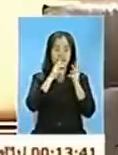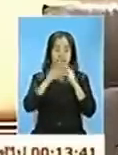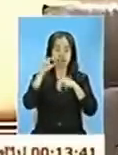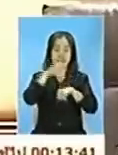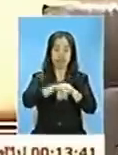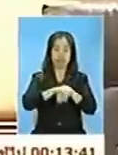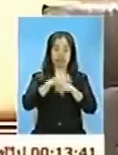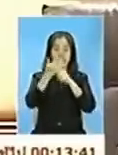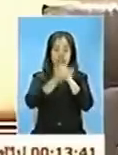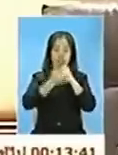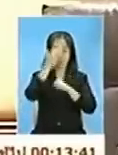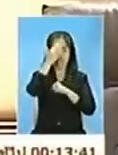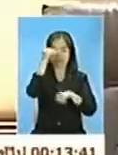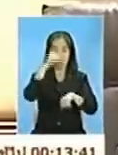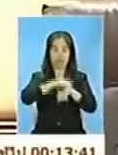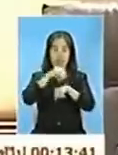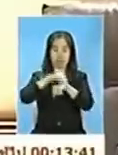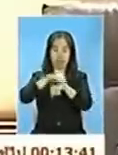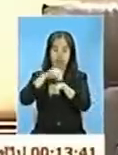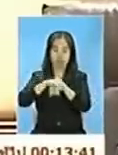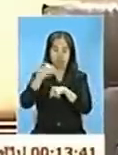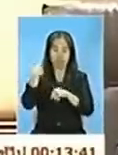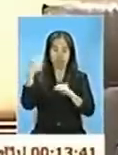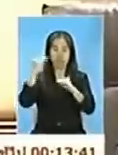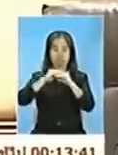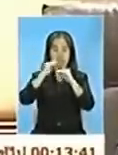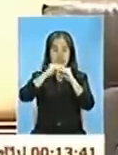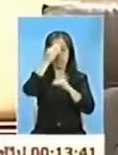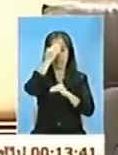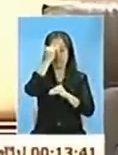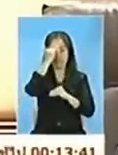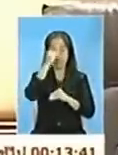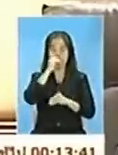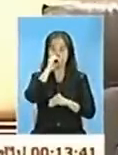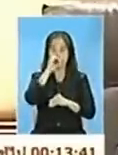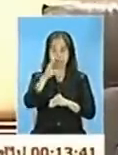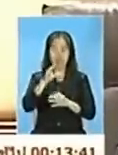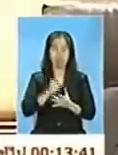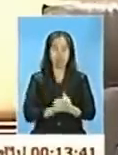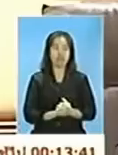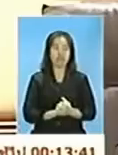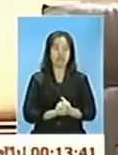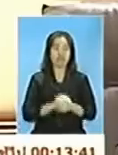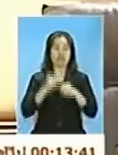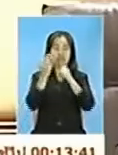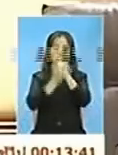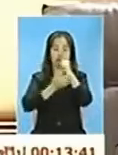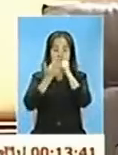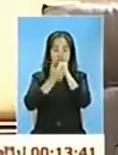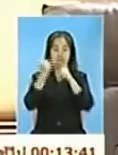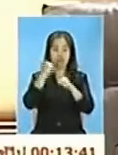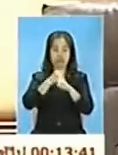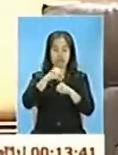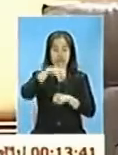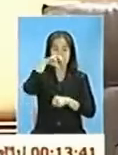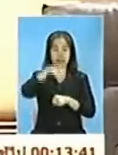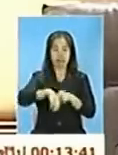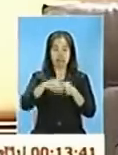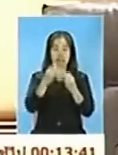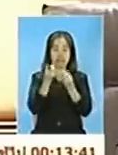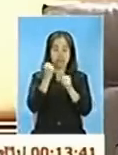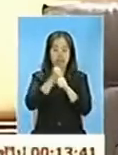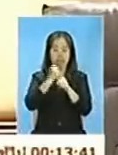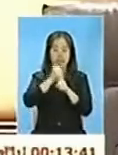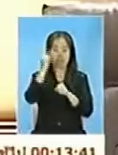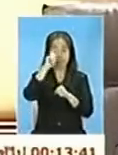งจับยิ่งมีมากผมจะบอกให้อบุญนายชูวิทย์ยาเสพติดผลิตในจังหวัดท่าหยีเหล็กประเทศพม่